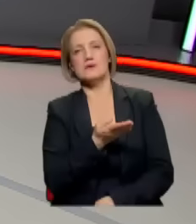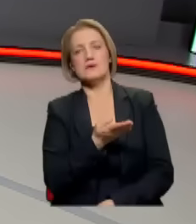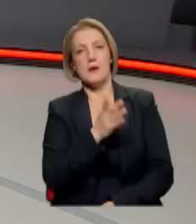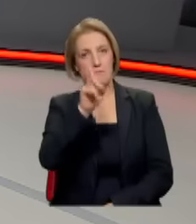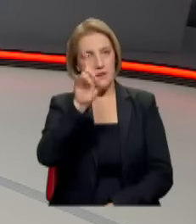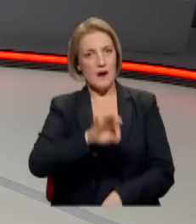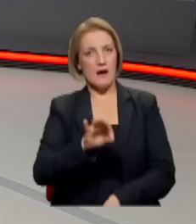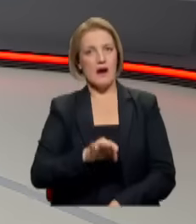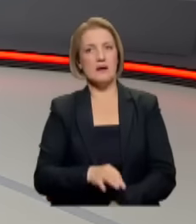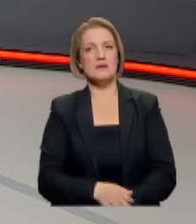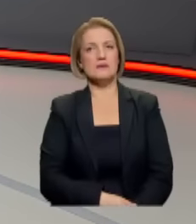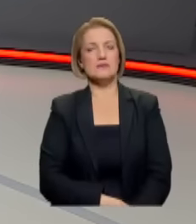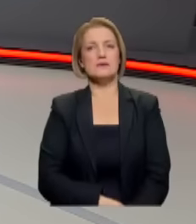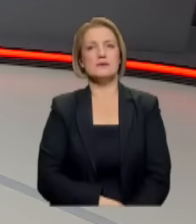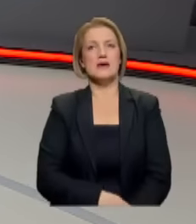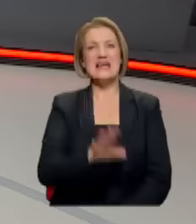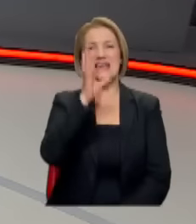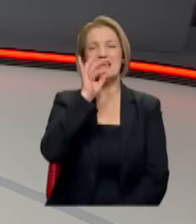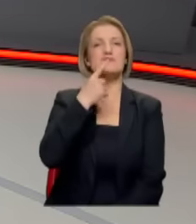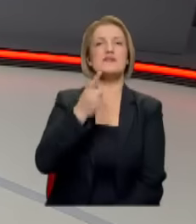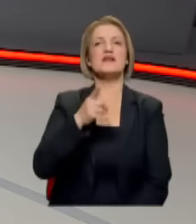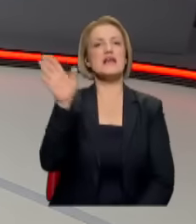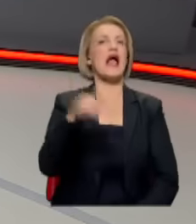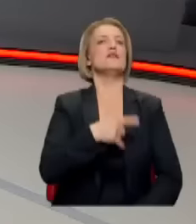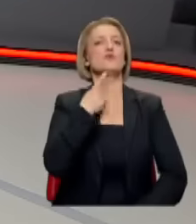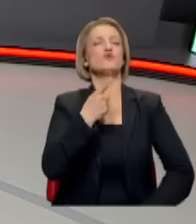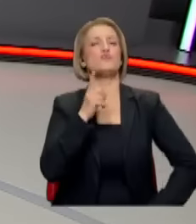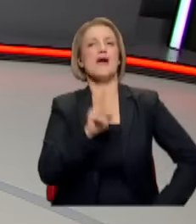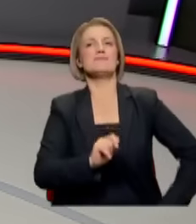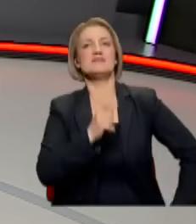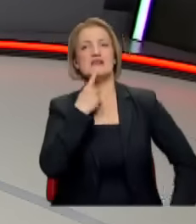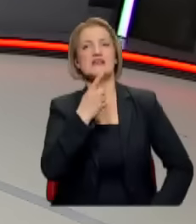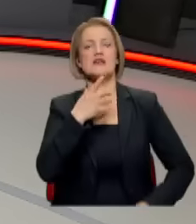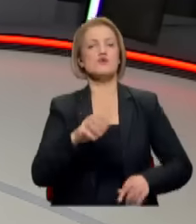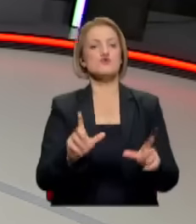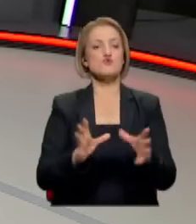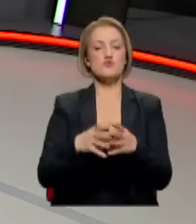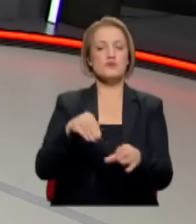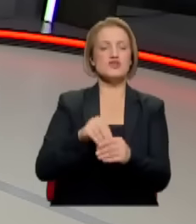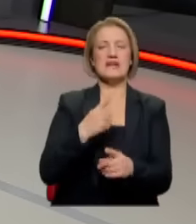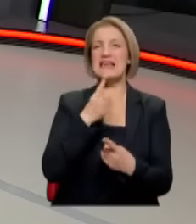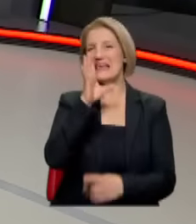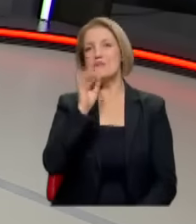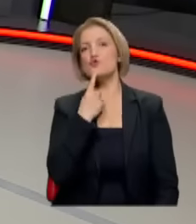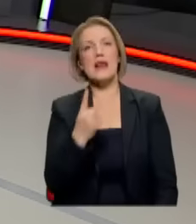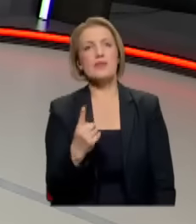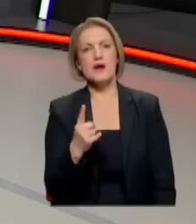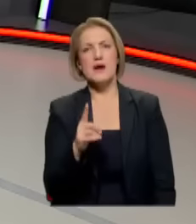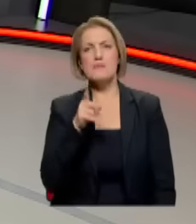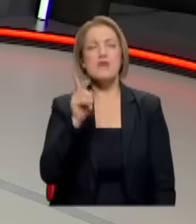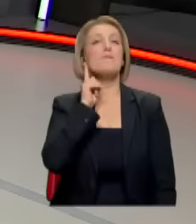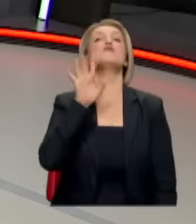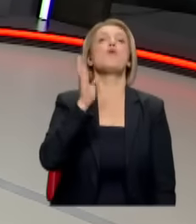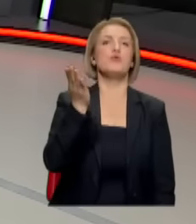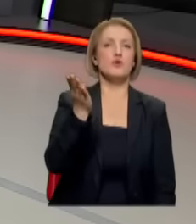bir dakika ya Kim dedi gelsin konuşsun grupta konuşsun kim dedi kim bundan